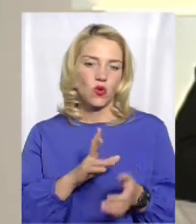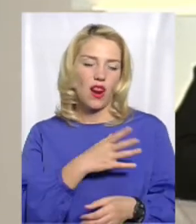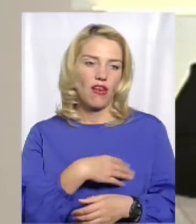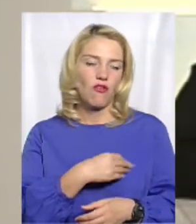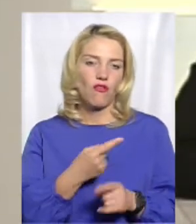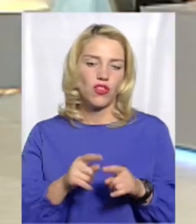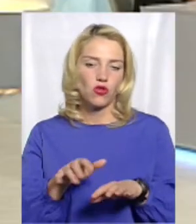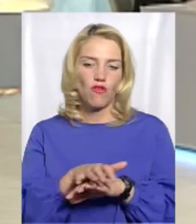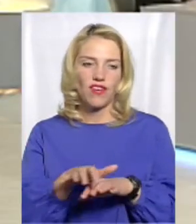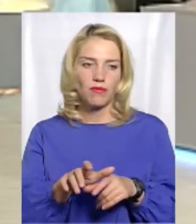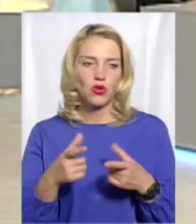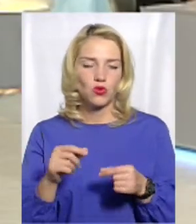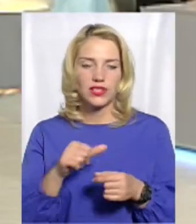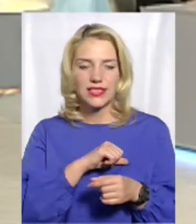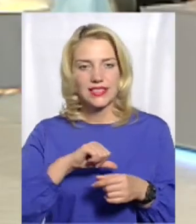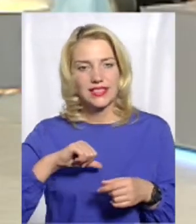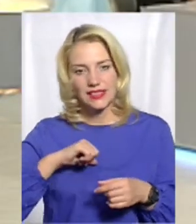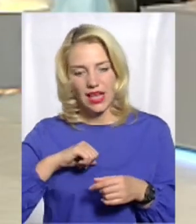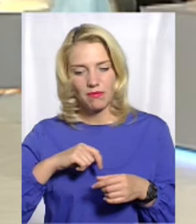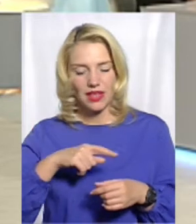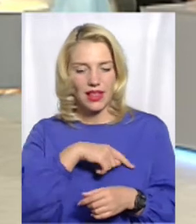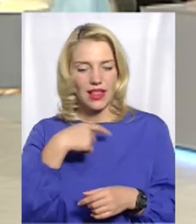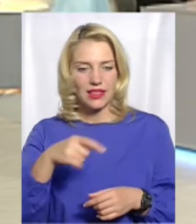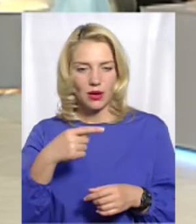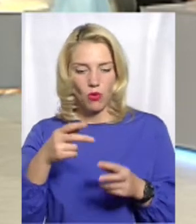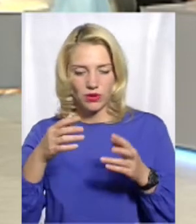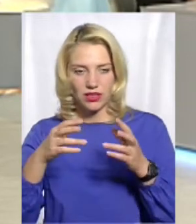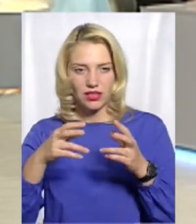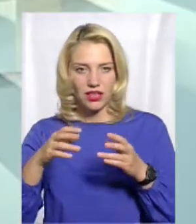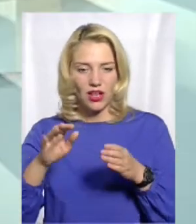фабрику, де ви самі термометри розбирали?